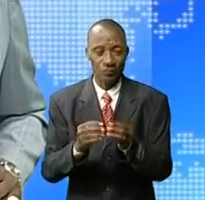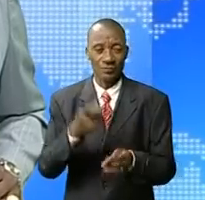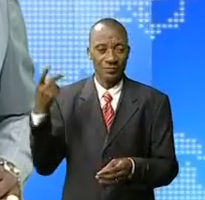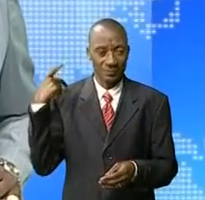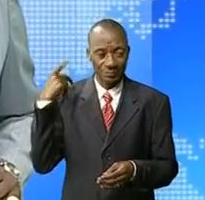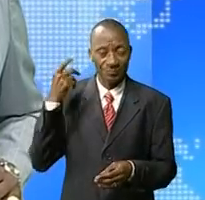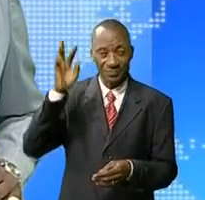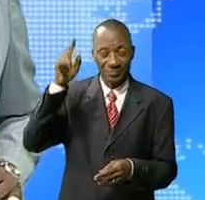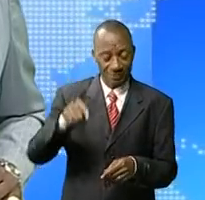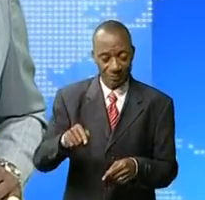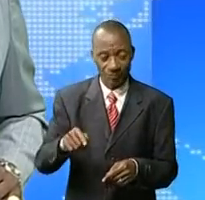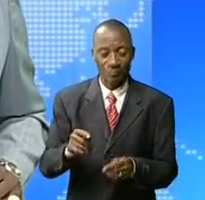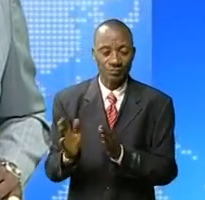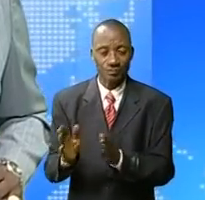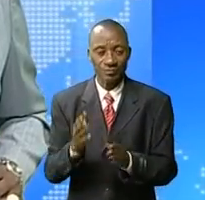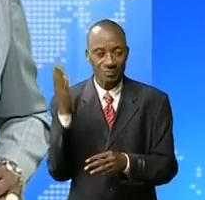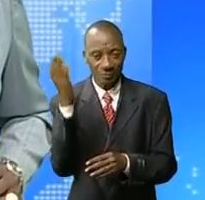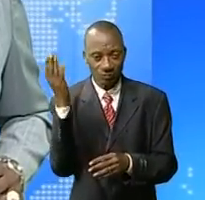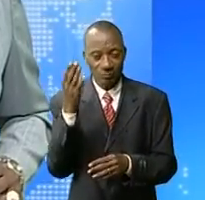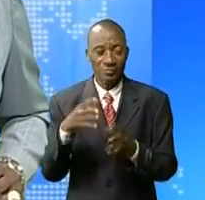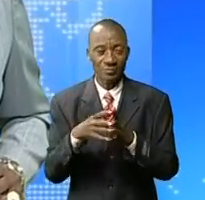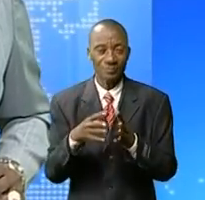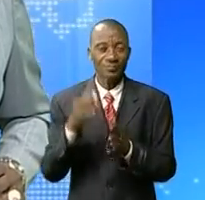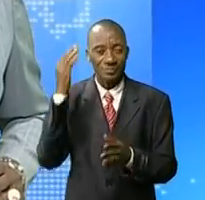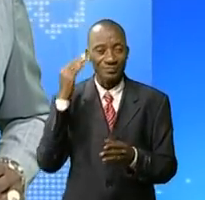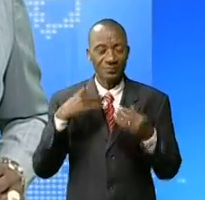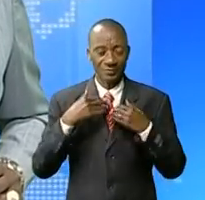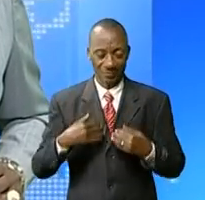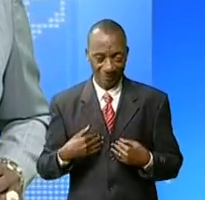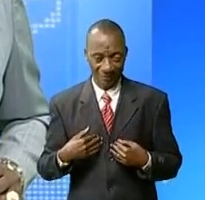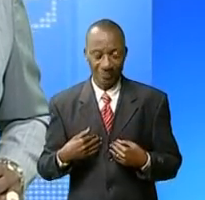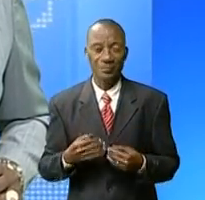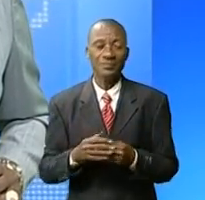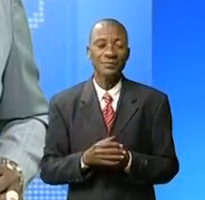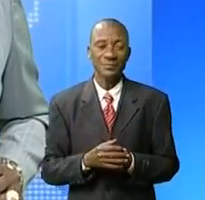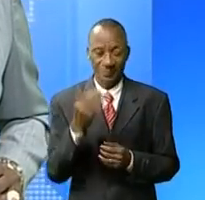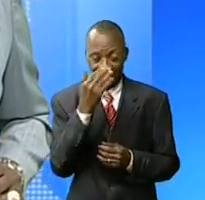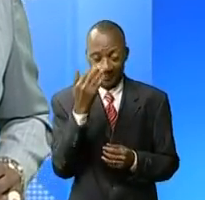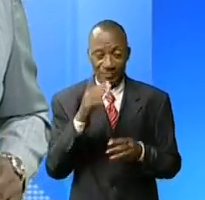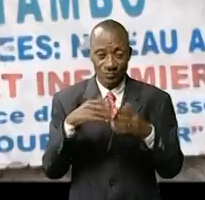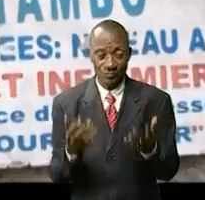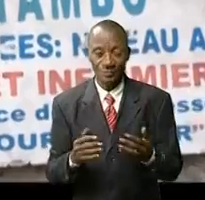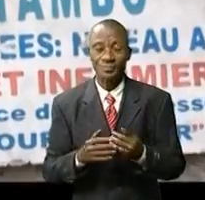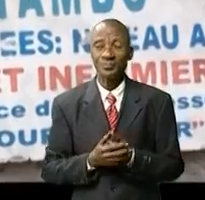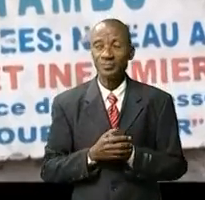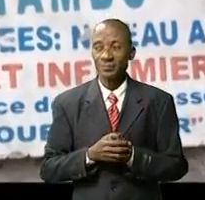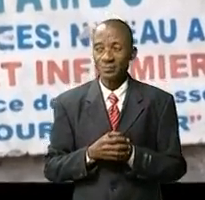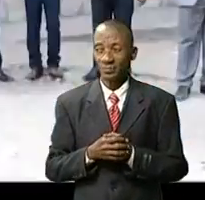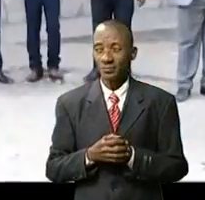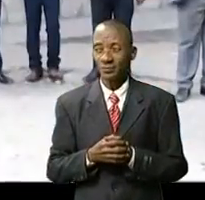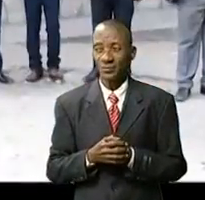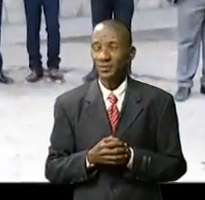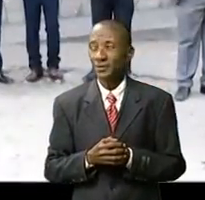l'entretemps, la ministre provinciale de la Santé a supervisé le déroulement sur le site de Kitamboro Dipanda. Lancement du